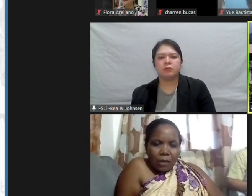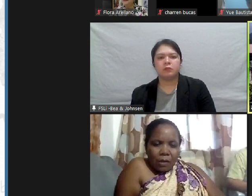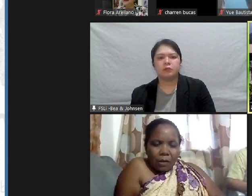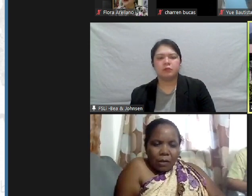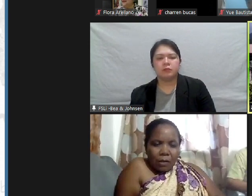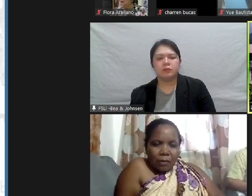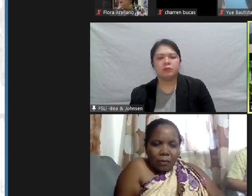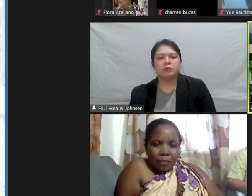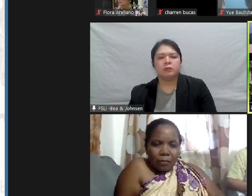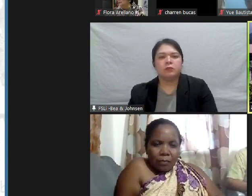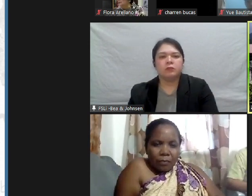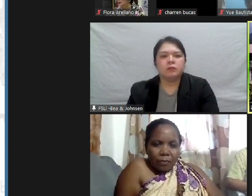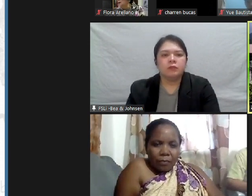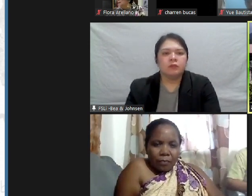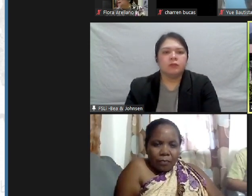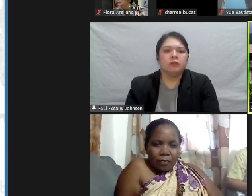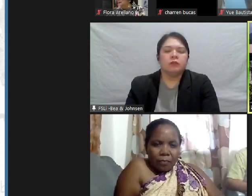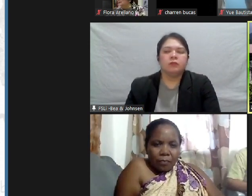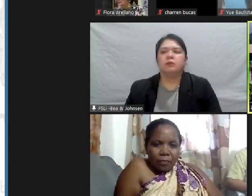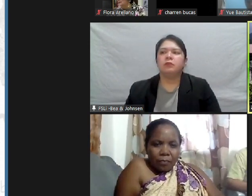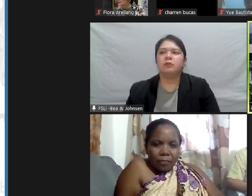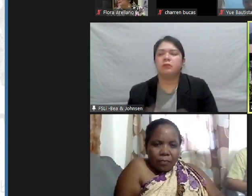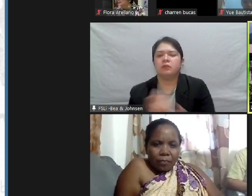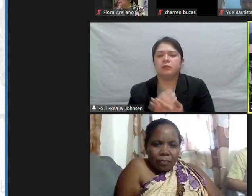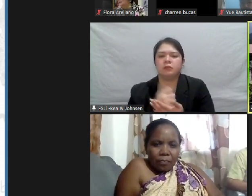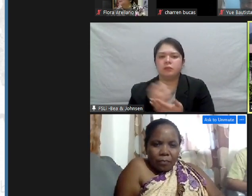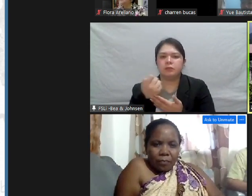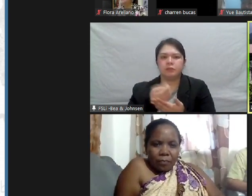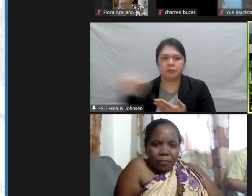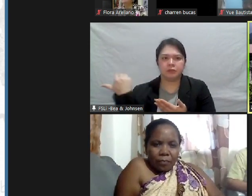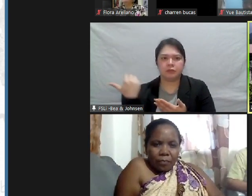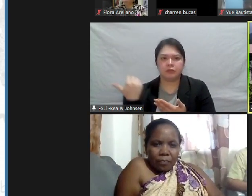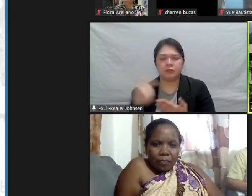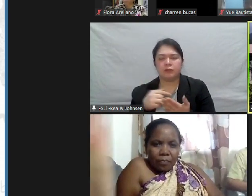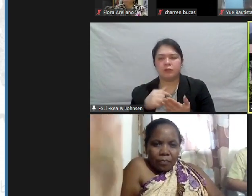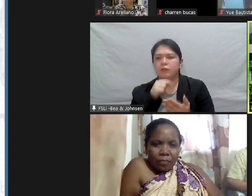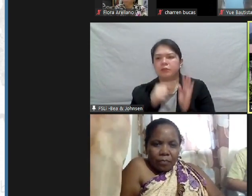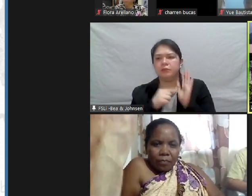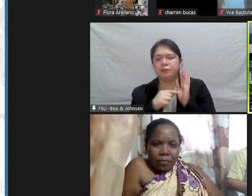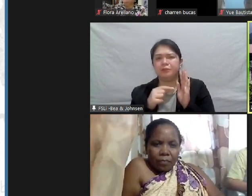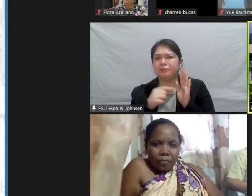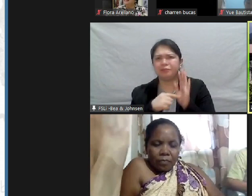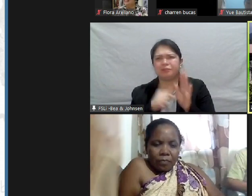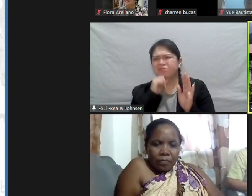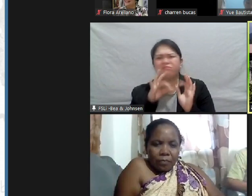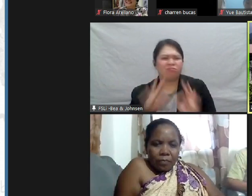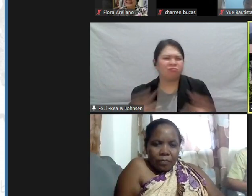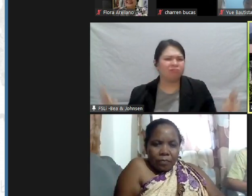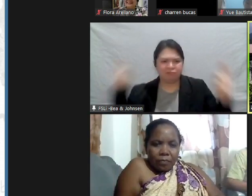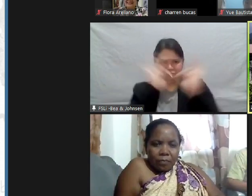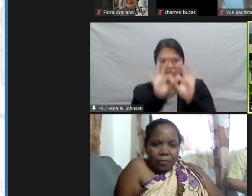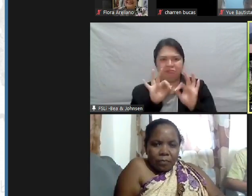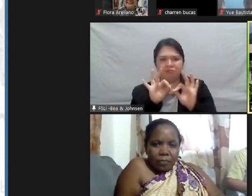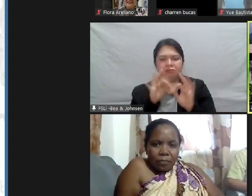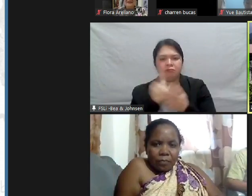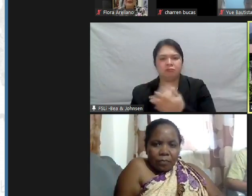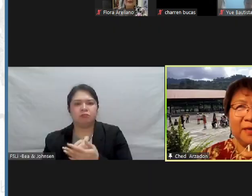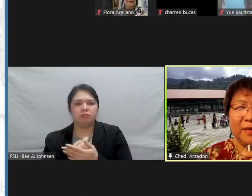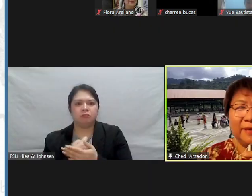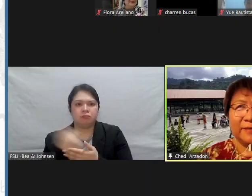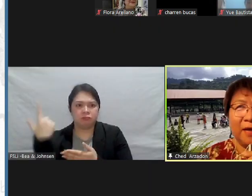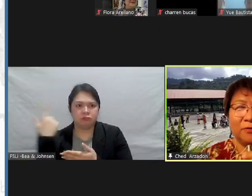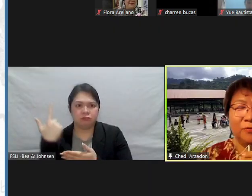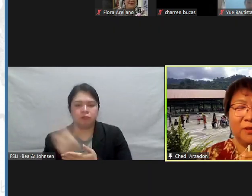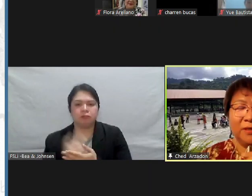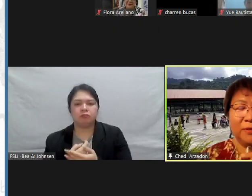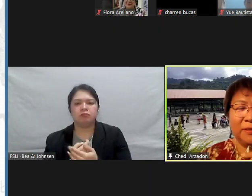parang pinapakita na yung pagtanggal ay hindi siya mahalaga. Kaya tanggalin, ano? So it's being